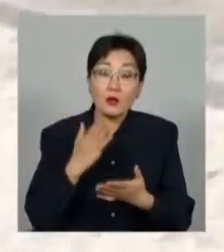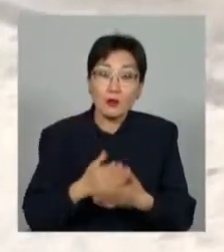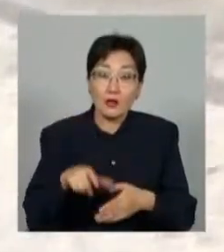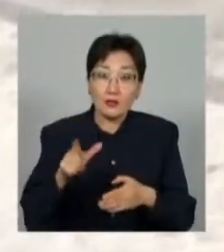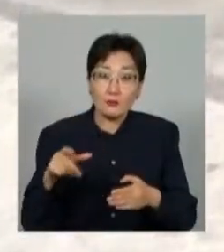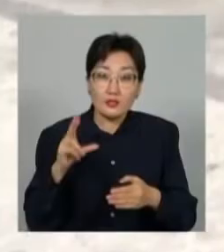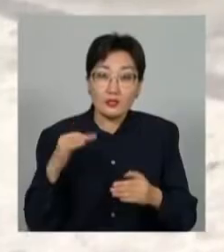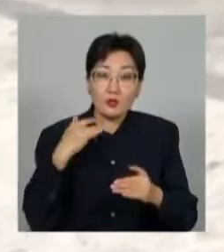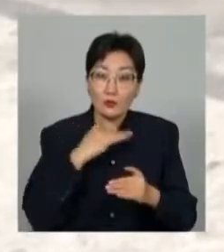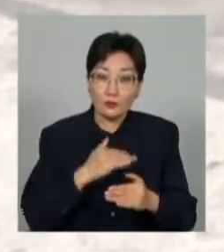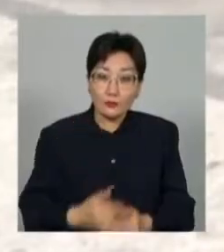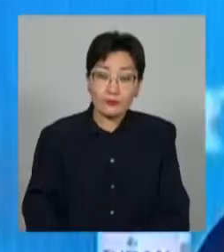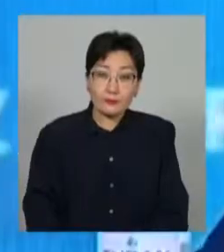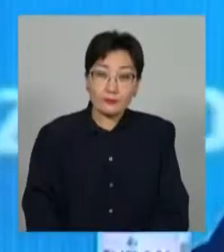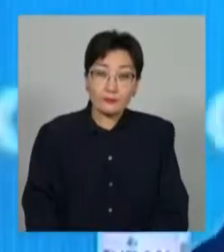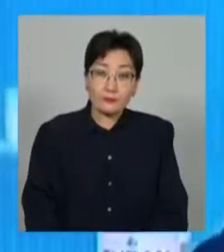мол.